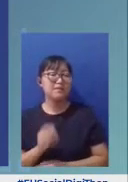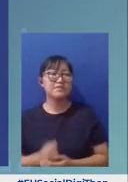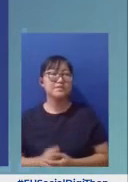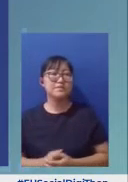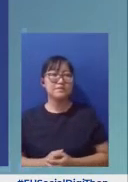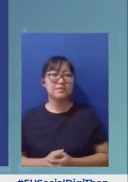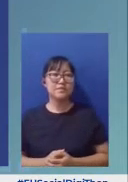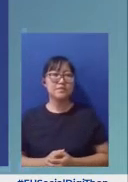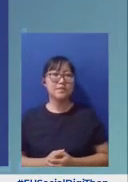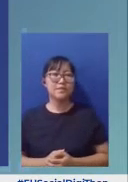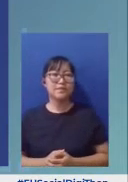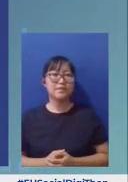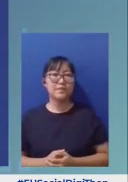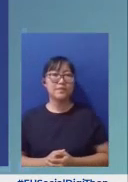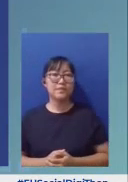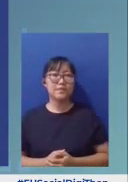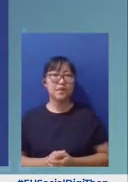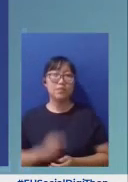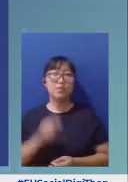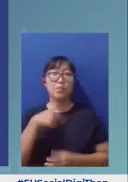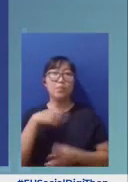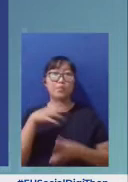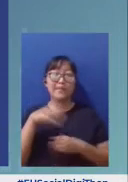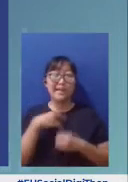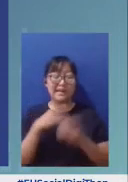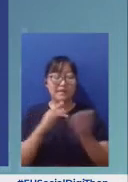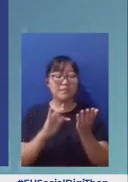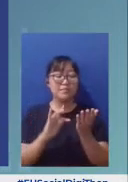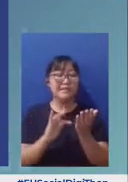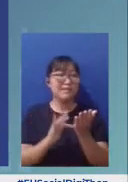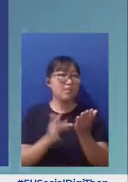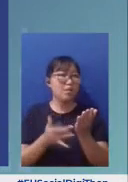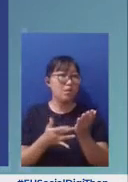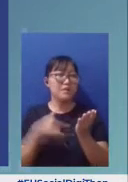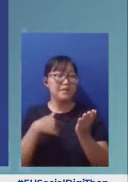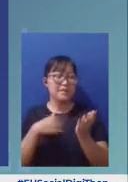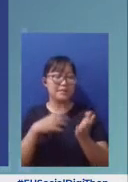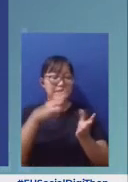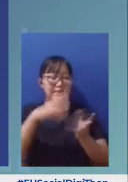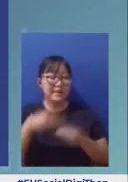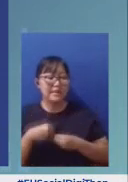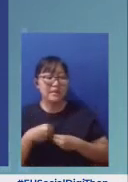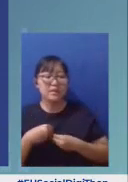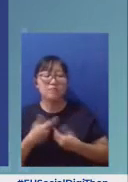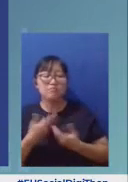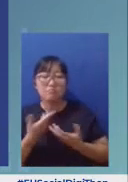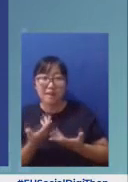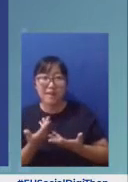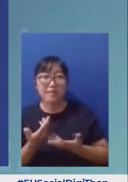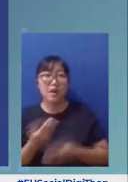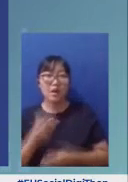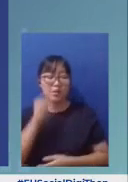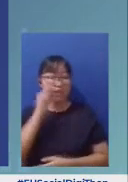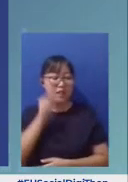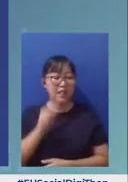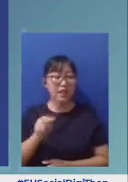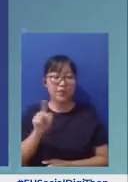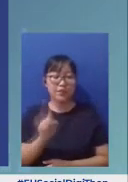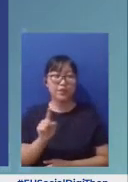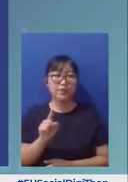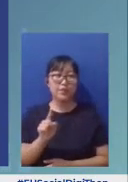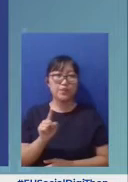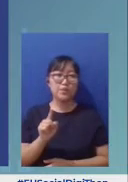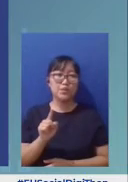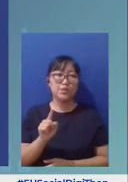terkait dalam penggunaan teknologi tersebut. Jadi kita harus memperhatikan the do no harm principles. Dalam